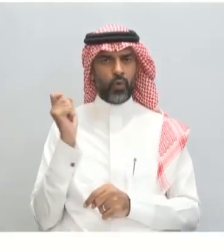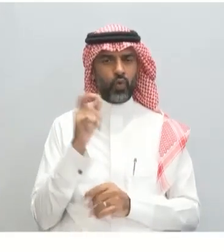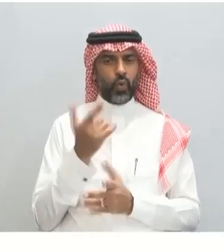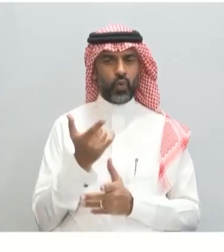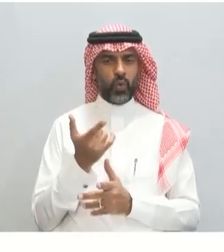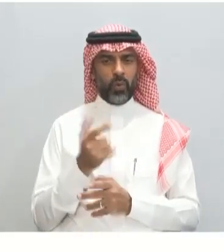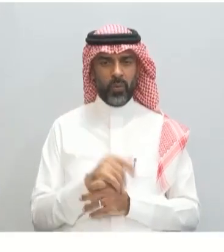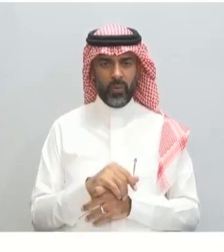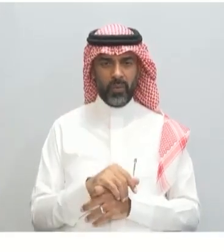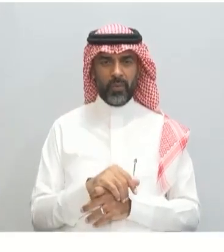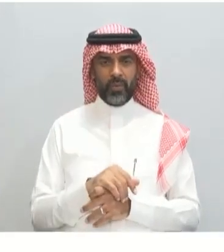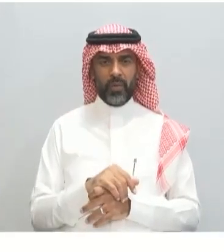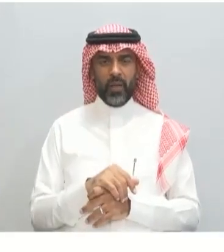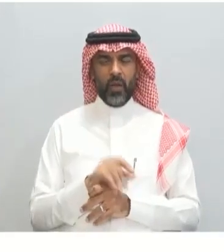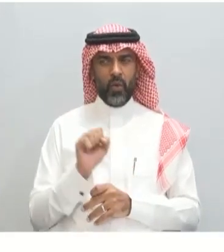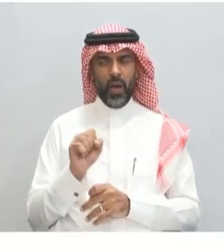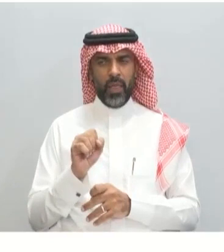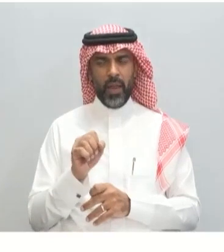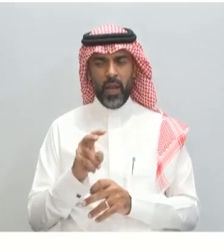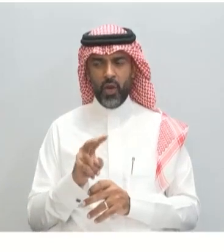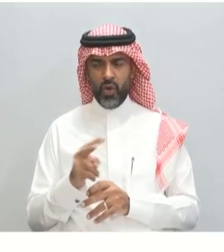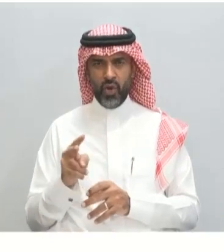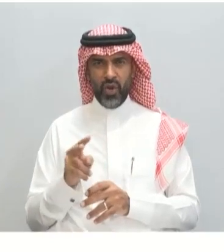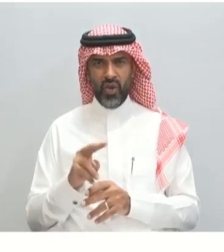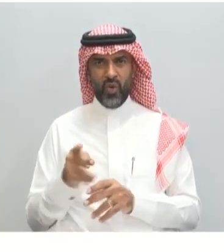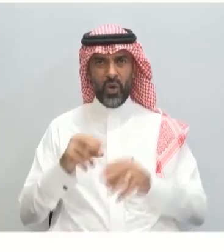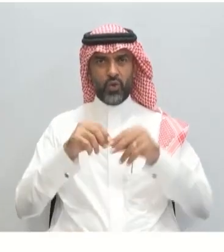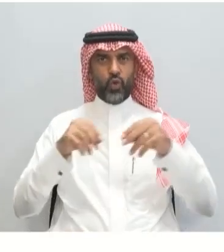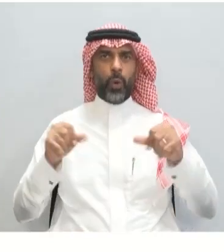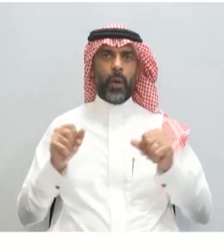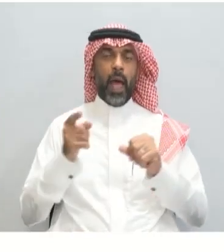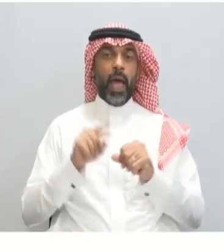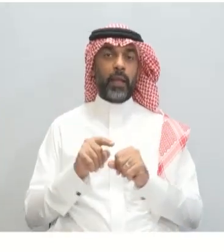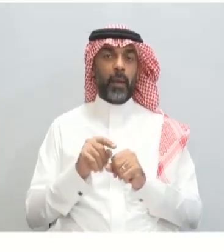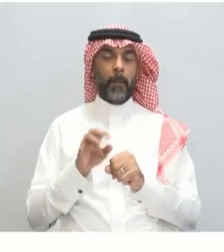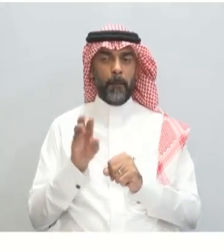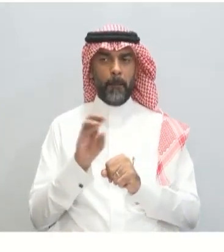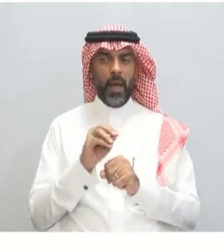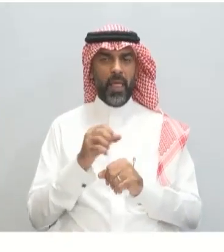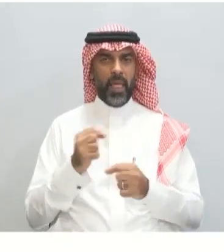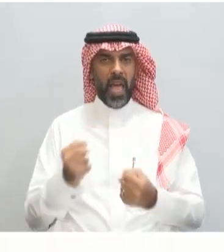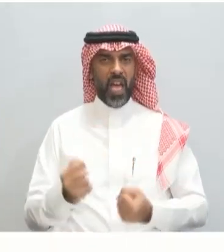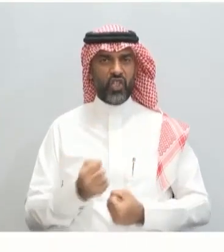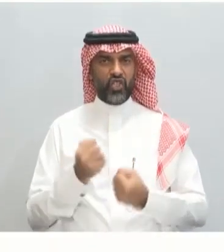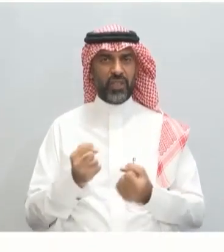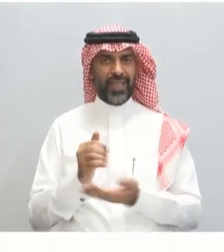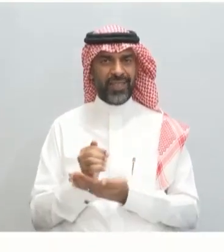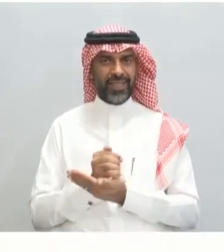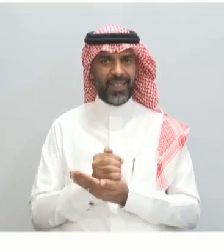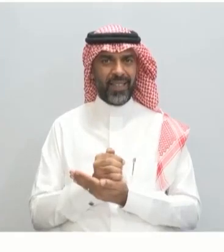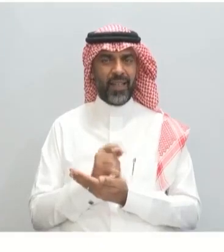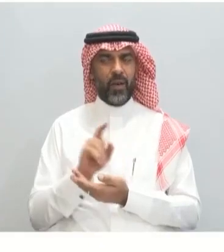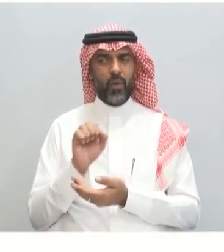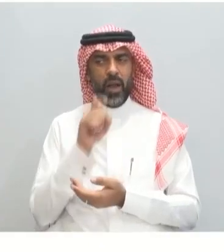تعرفنا عليها بما يؤثر على نوعيه التربه ايضا تعتمد بعض الانشطه الاقتصاديه على نوعيه